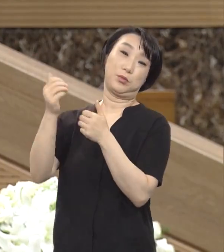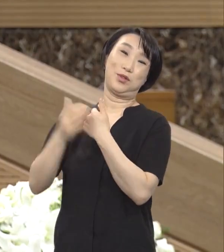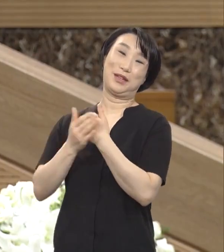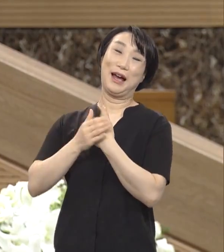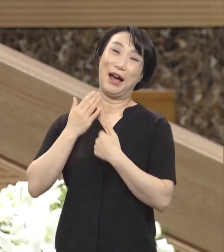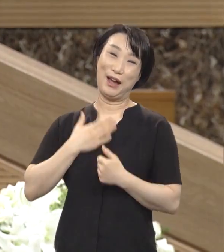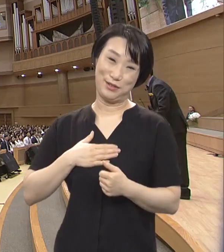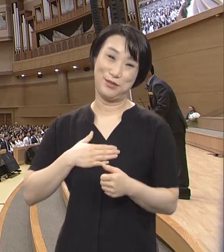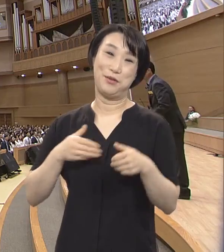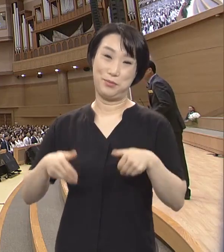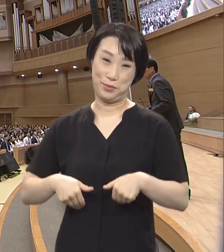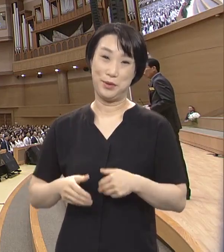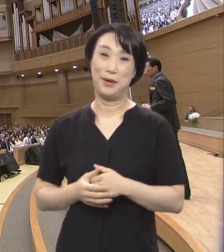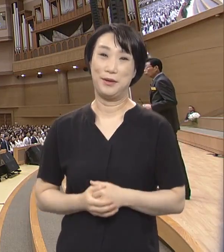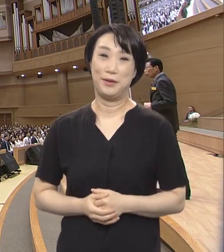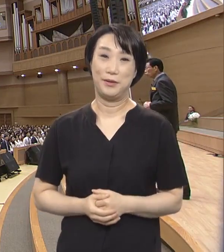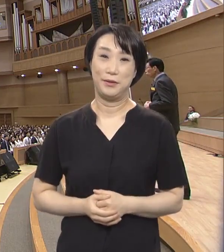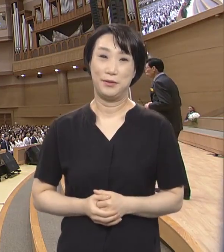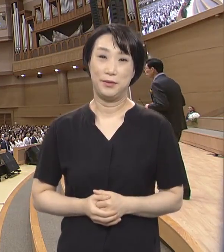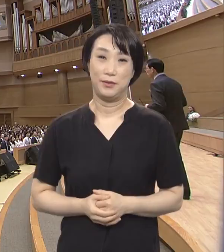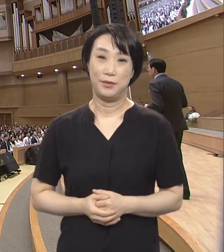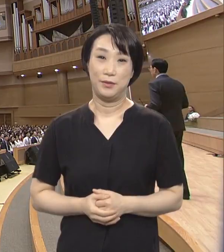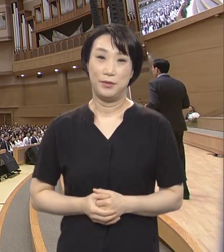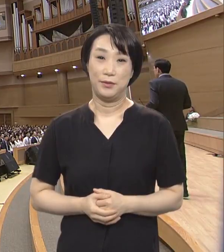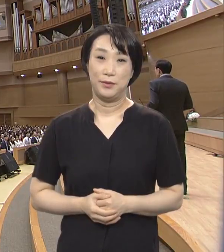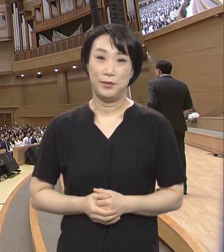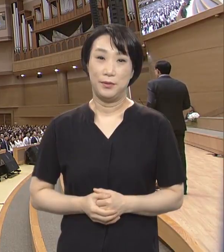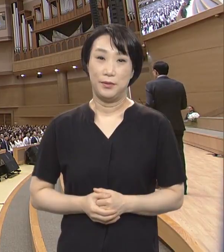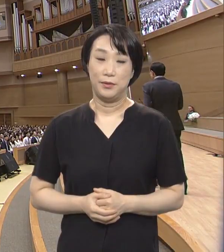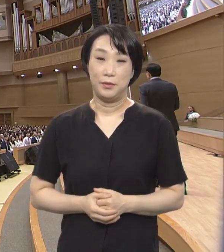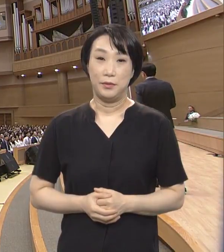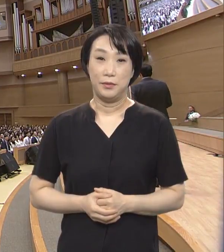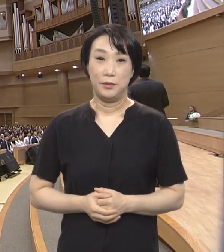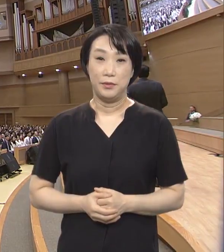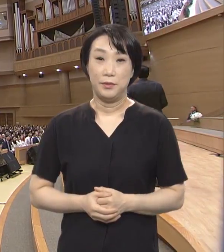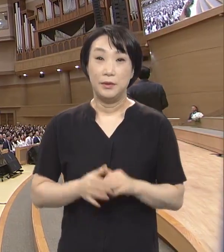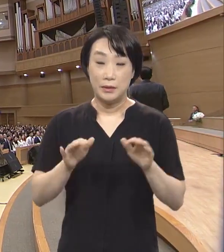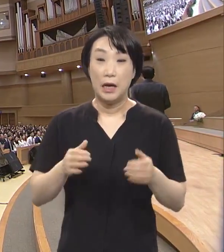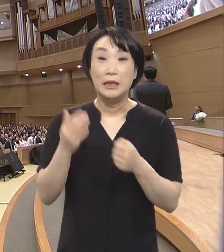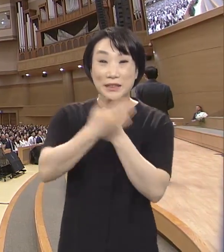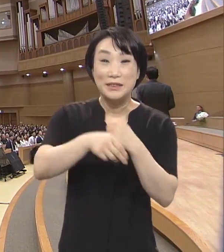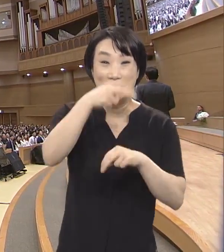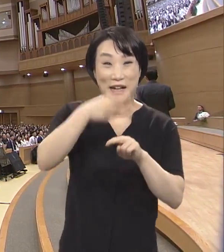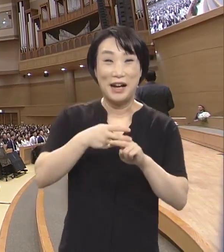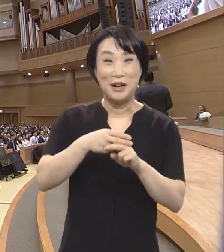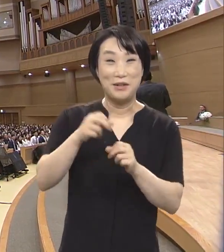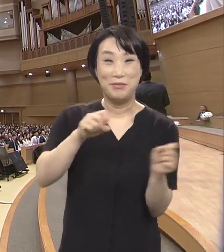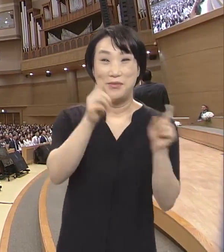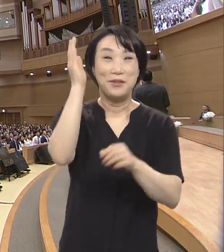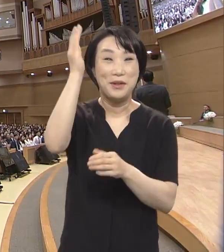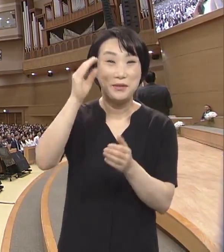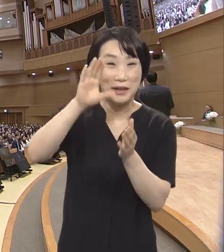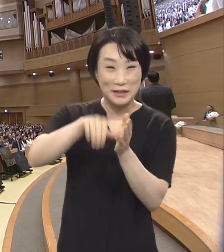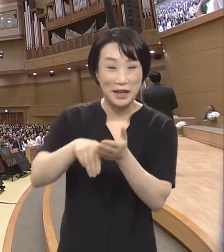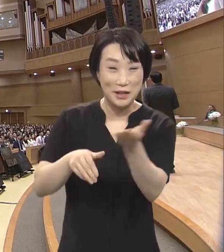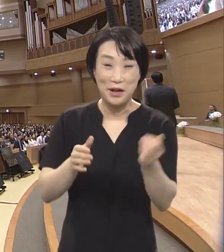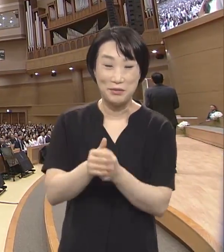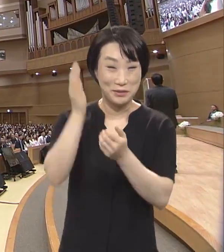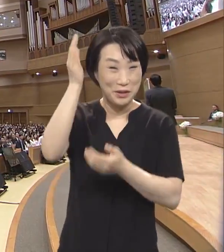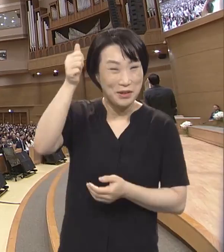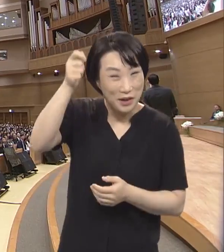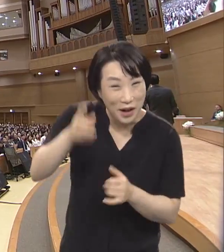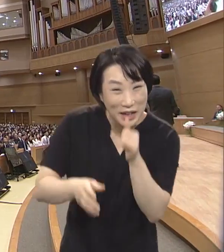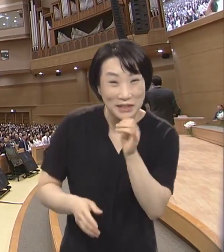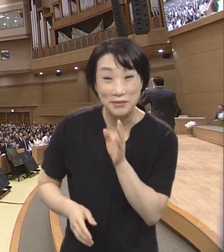알아야 한다. 성령으로. 자, 내가 은사 집회 때 자주